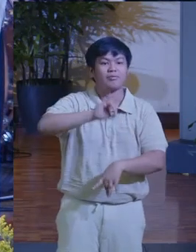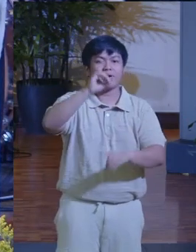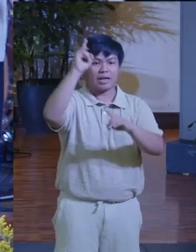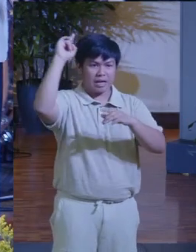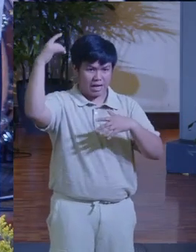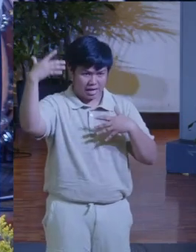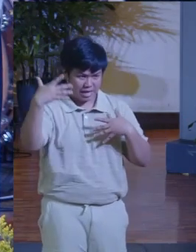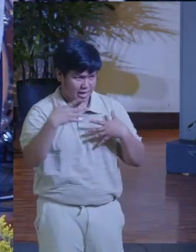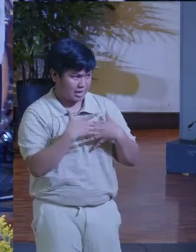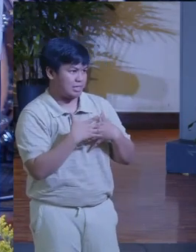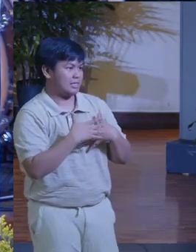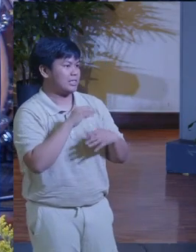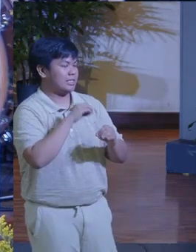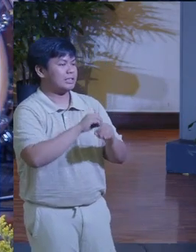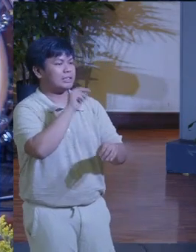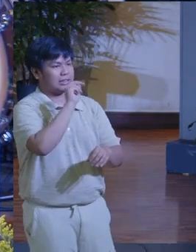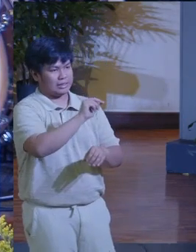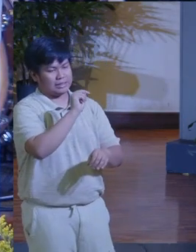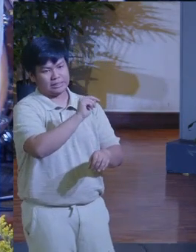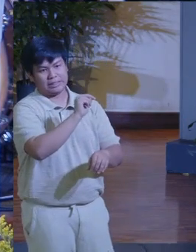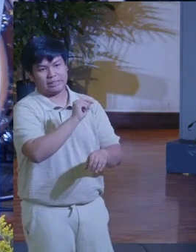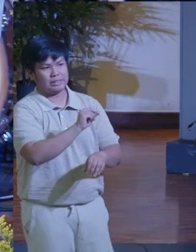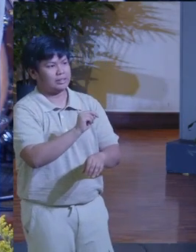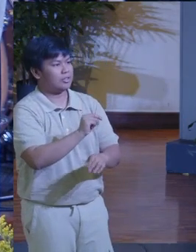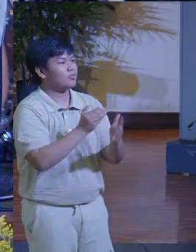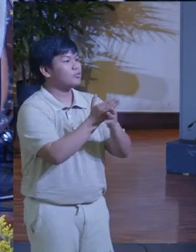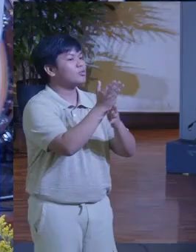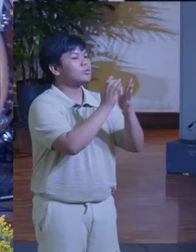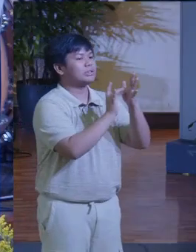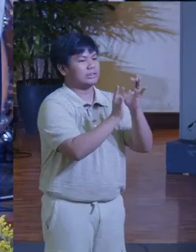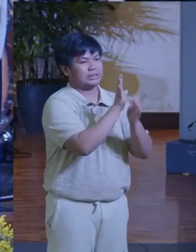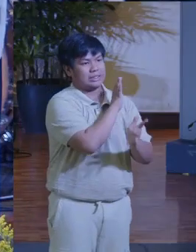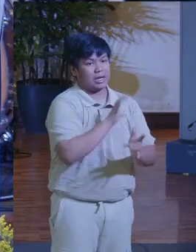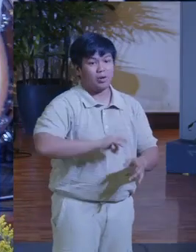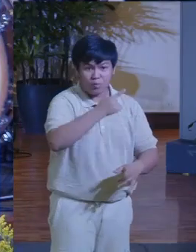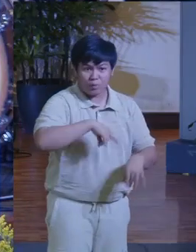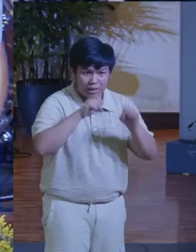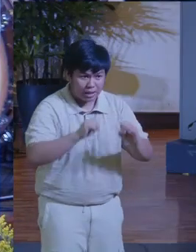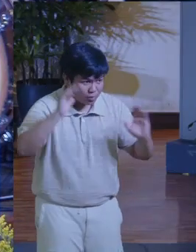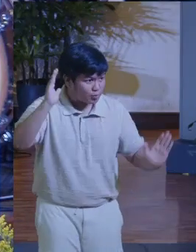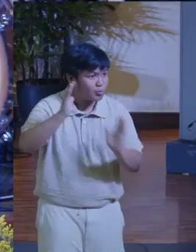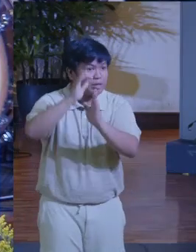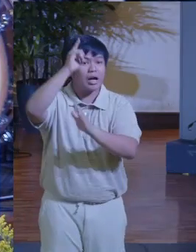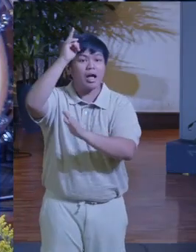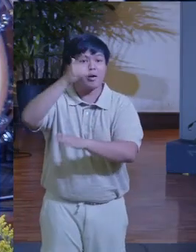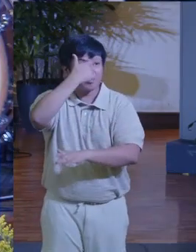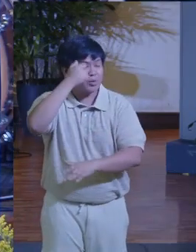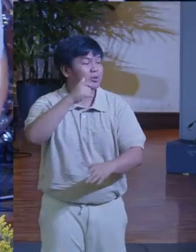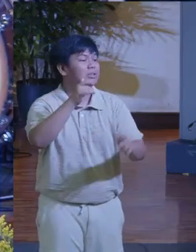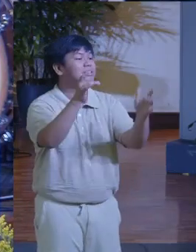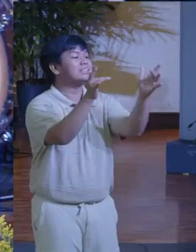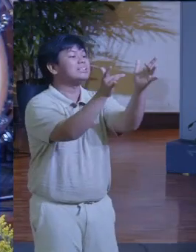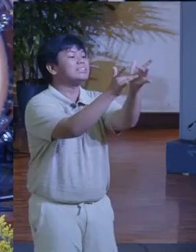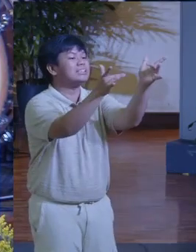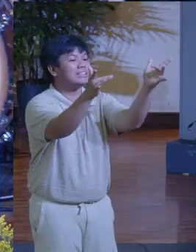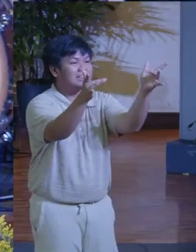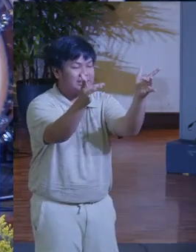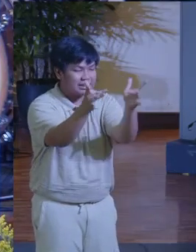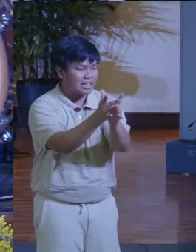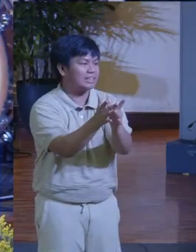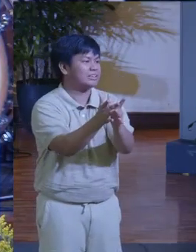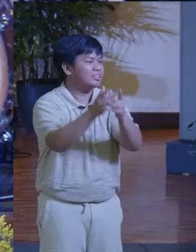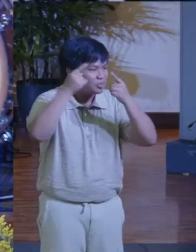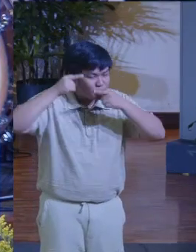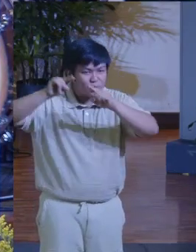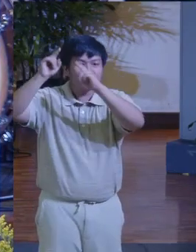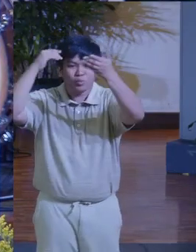to help in time of need. Kaya tayo nakalalapit sapagkat siya ay nakalusot sa kakabanal-banalan ng